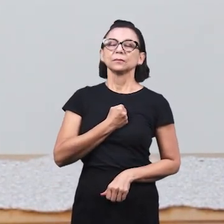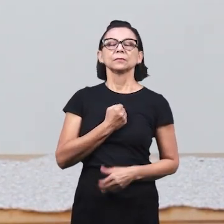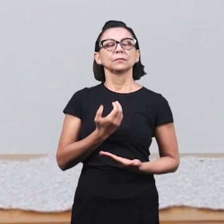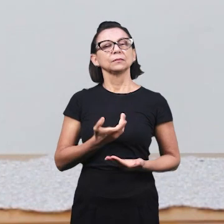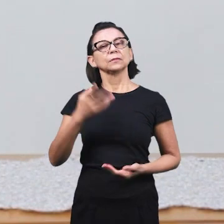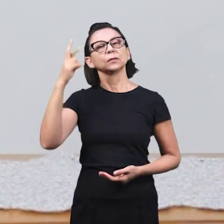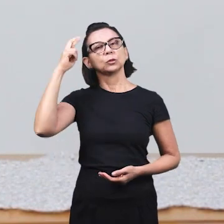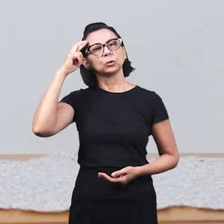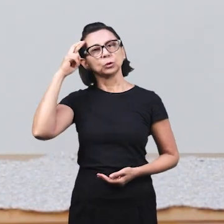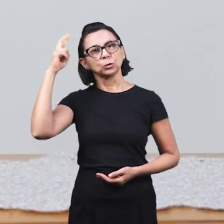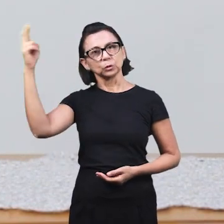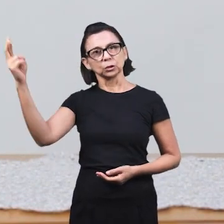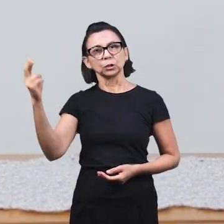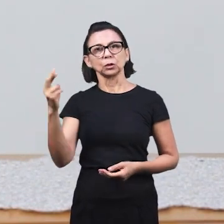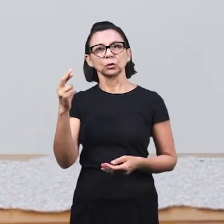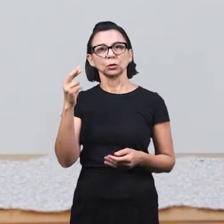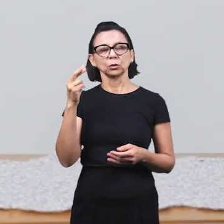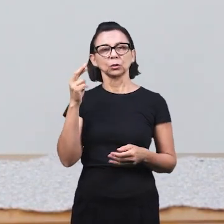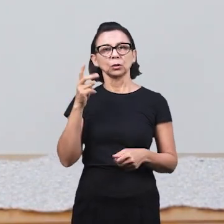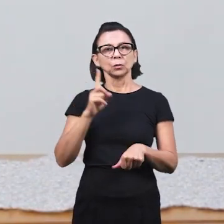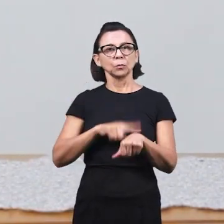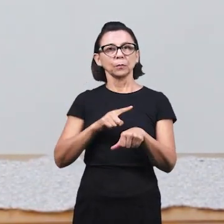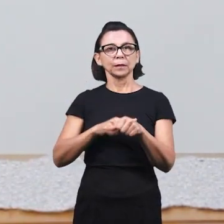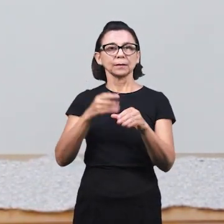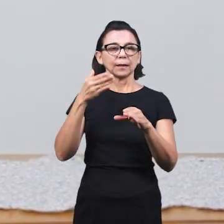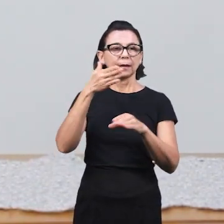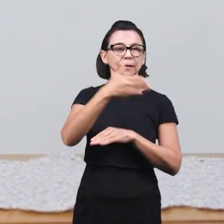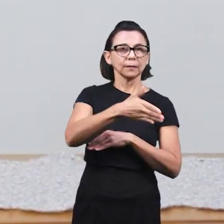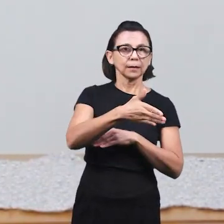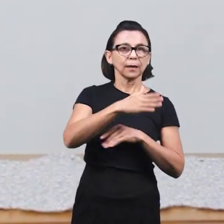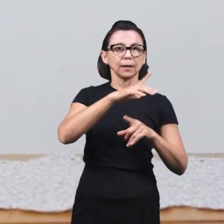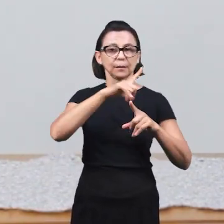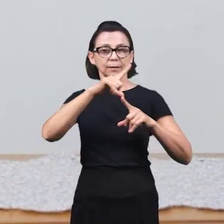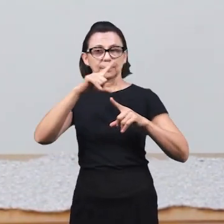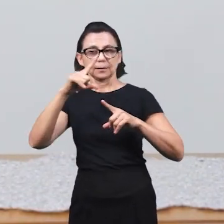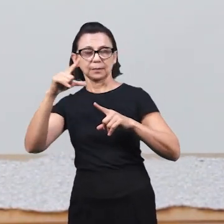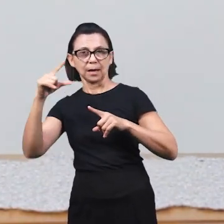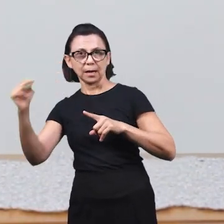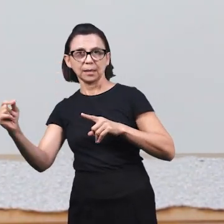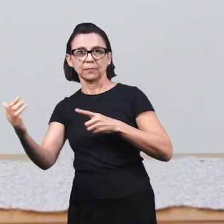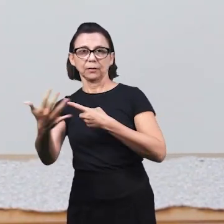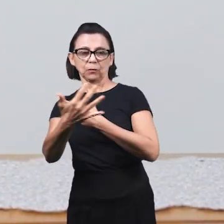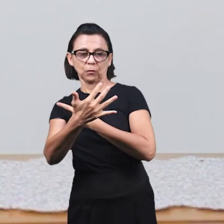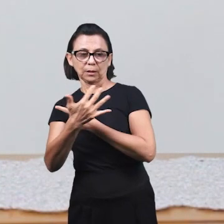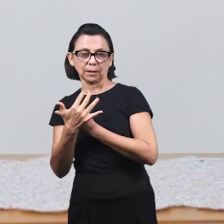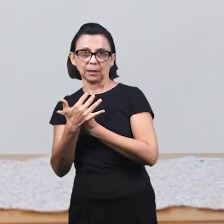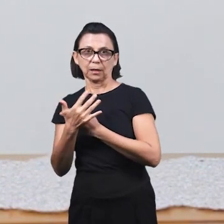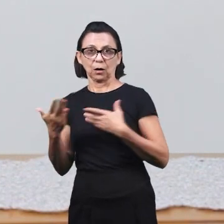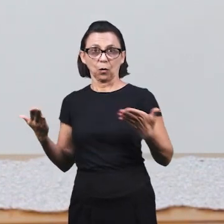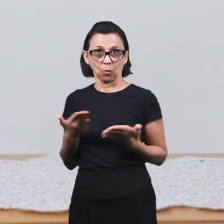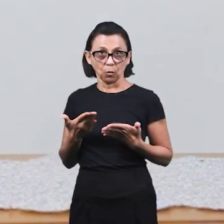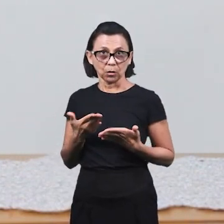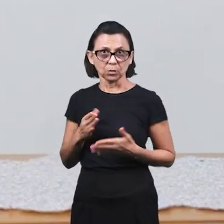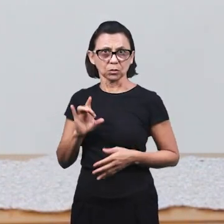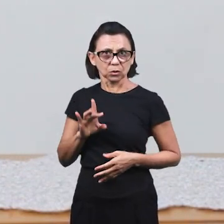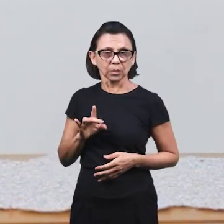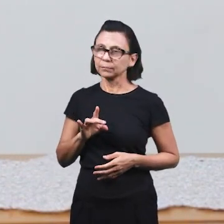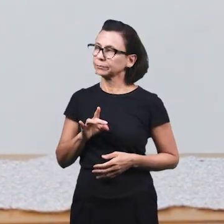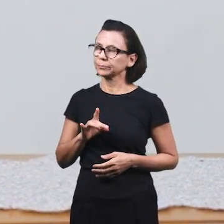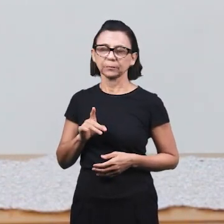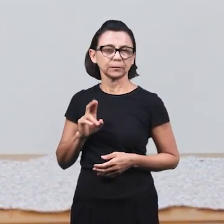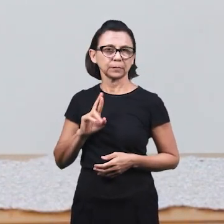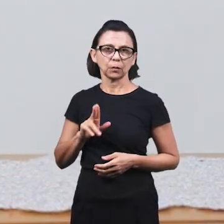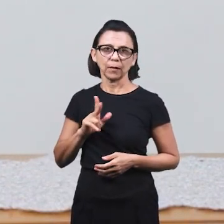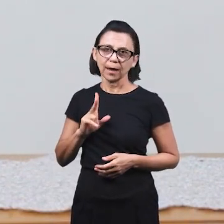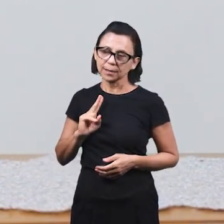Мы заканчиваем, да? Господь будет охранять выхождение твое и вхождение твое отныне и вовек.